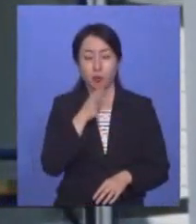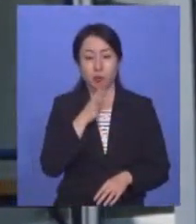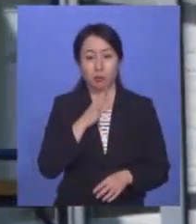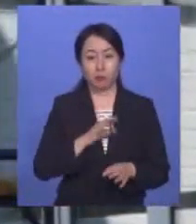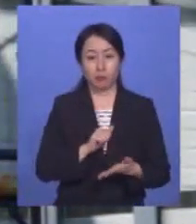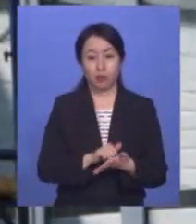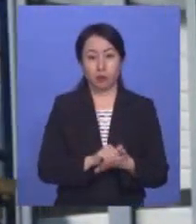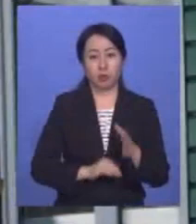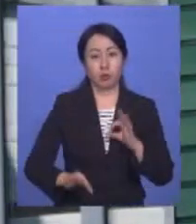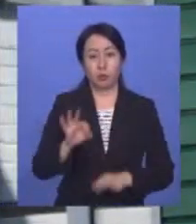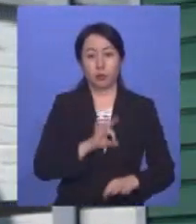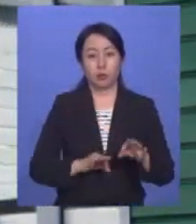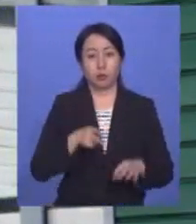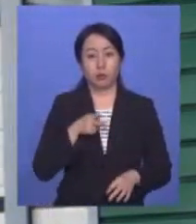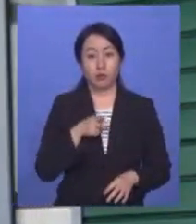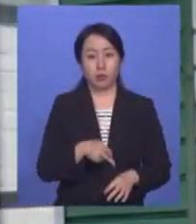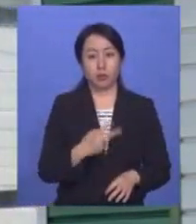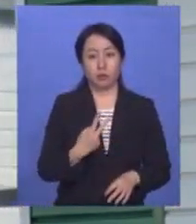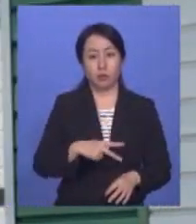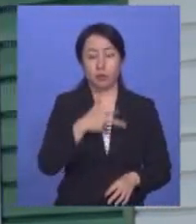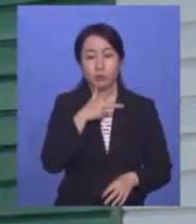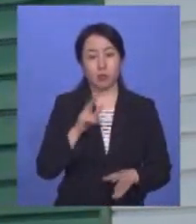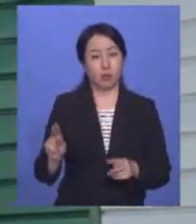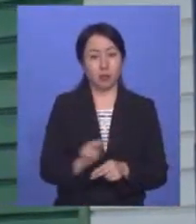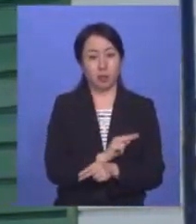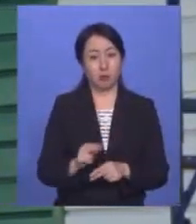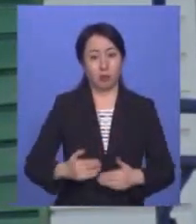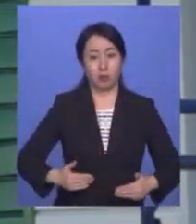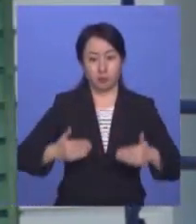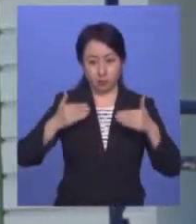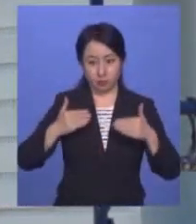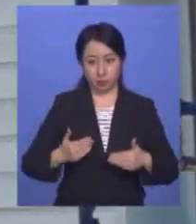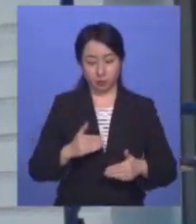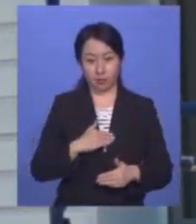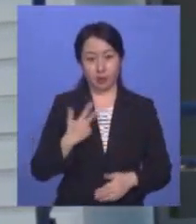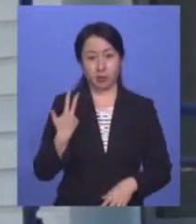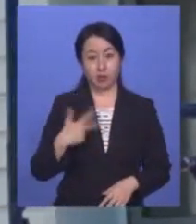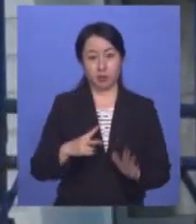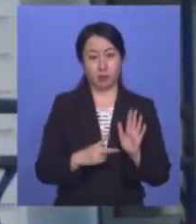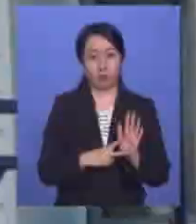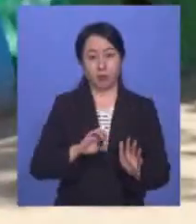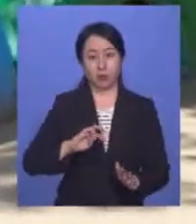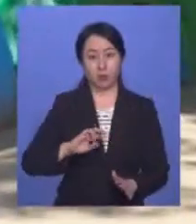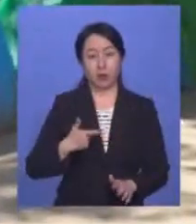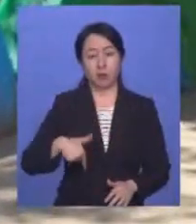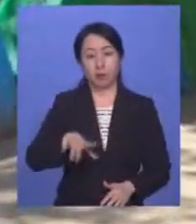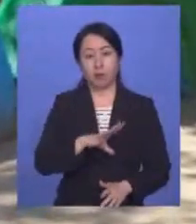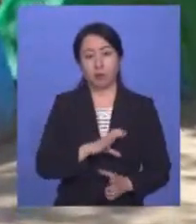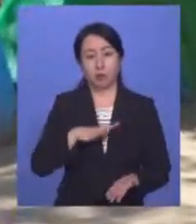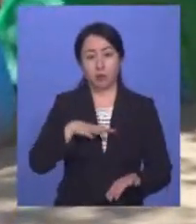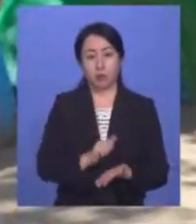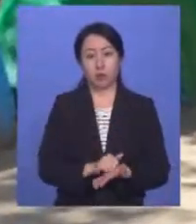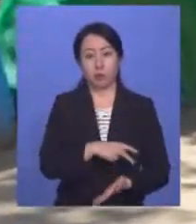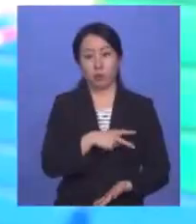разработали проектно-сметную документацию. В 2023-м на капитальный ремонт фасада и кровли выделили около 37 миллионов тенге. Всего в саду